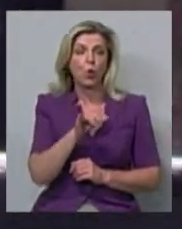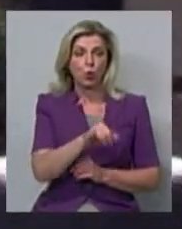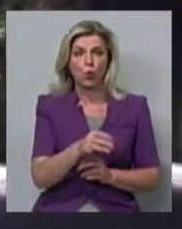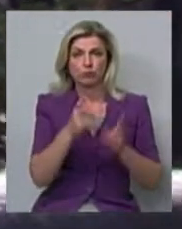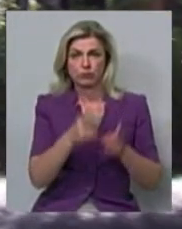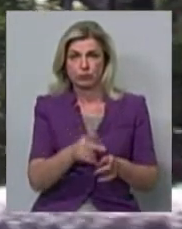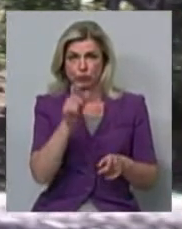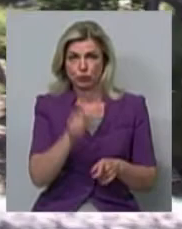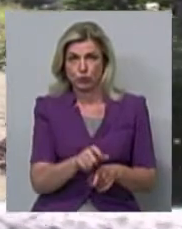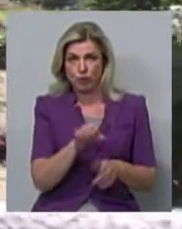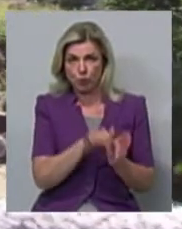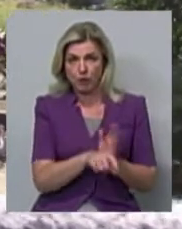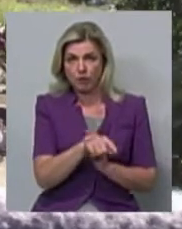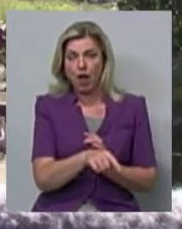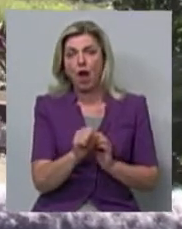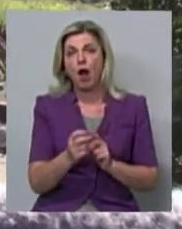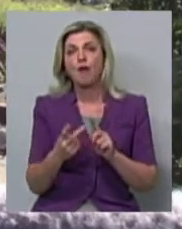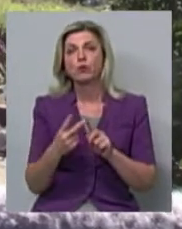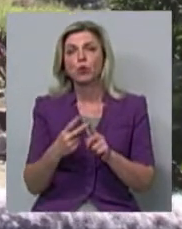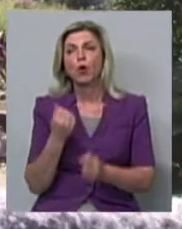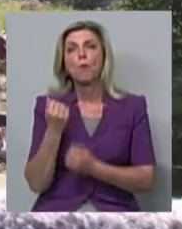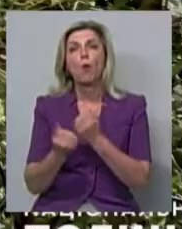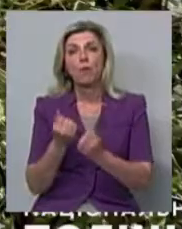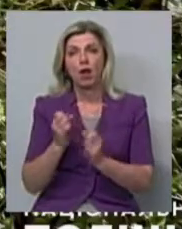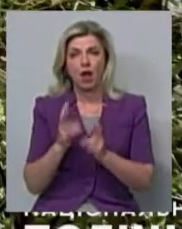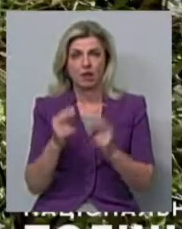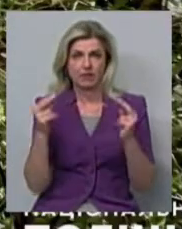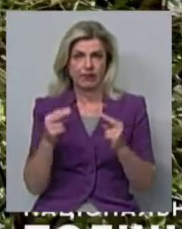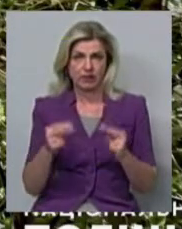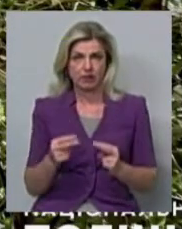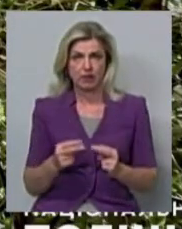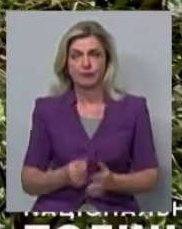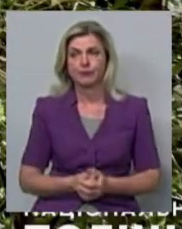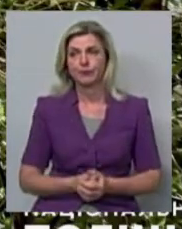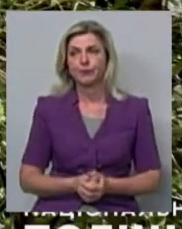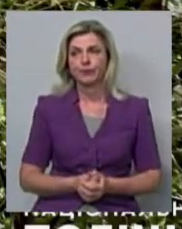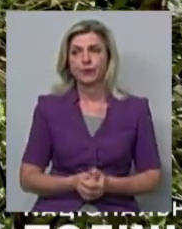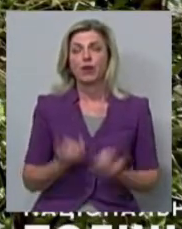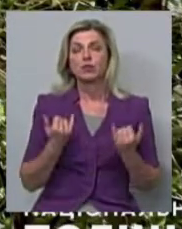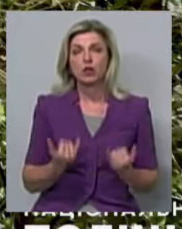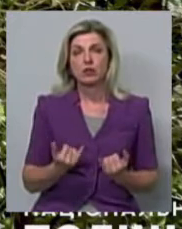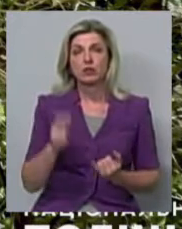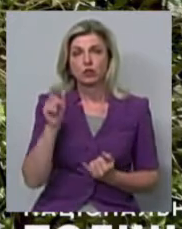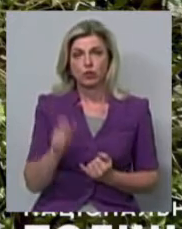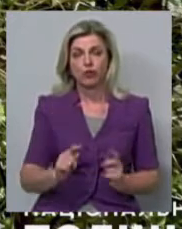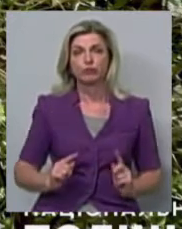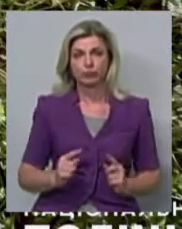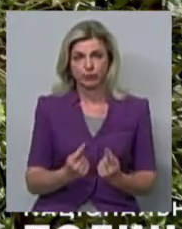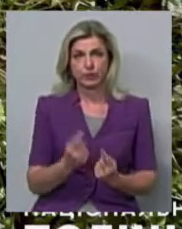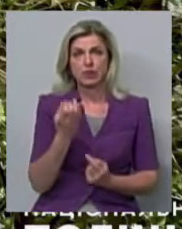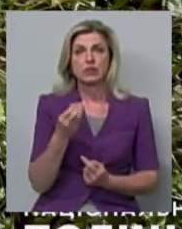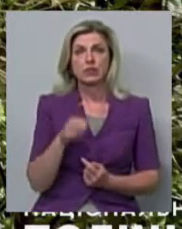потерпілого, а іншу особу вбив як свідка. На даний час особа затримана в порядку